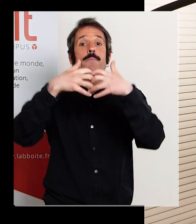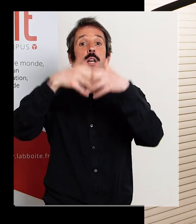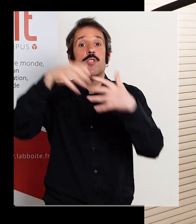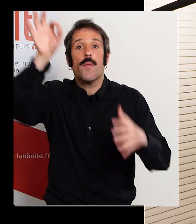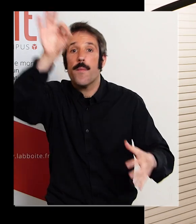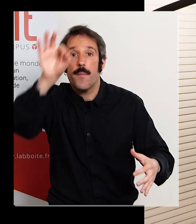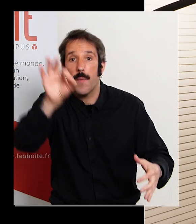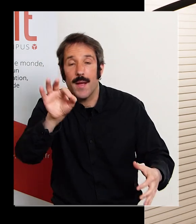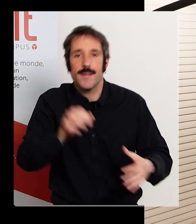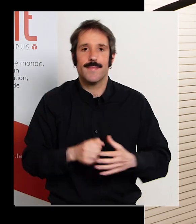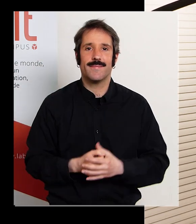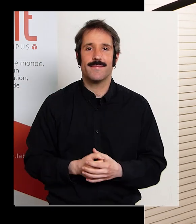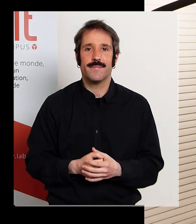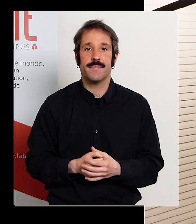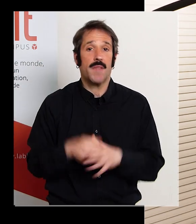l'amener vers la machine